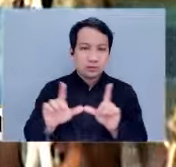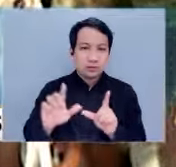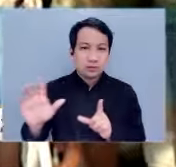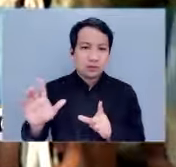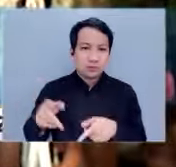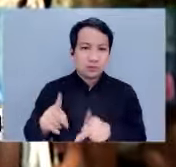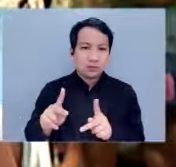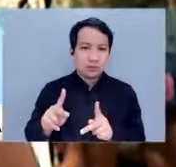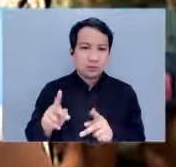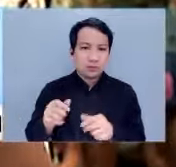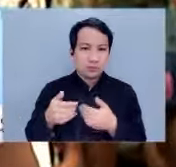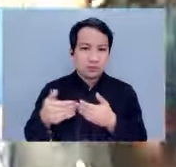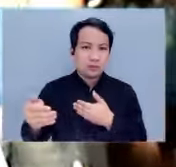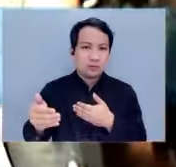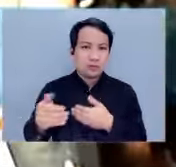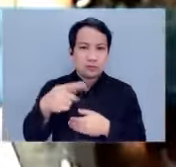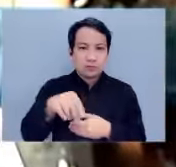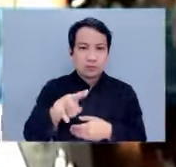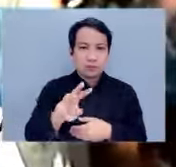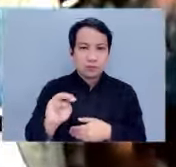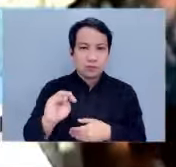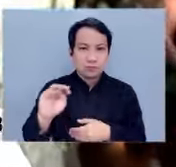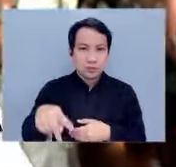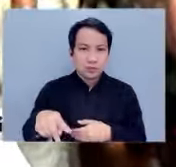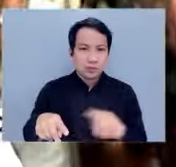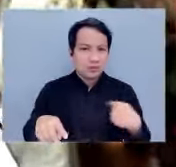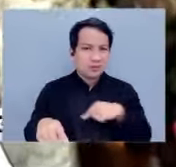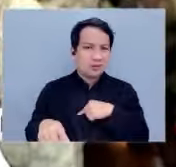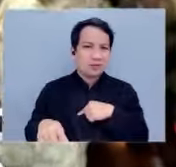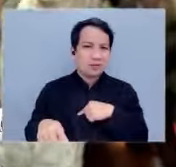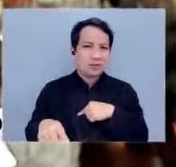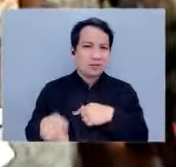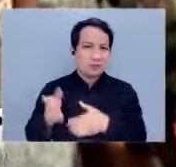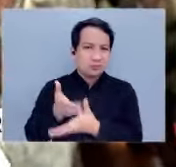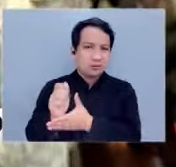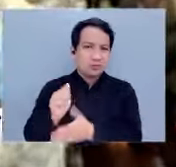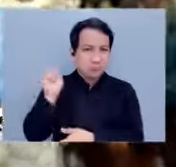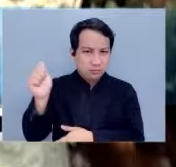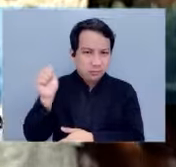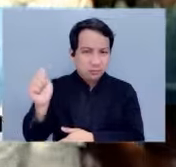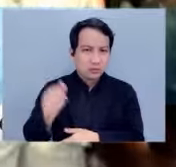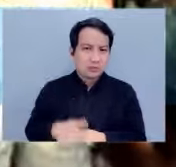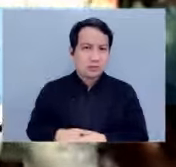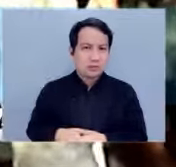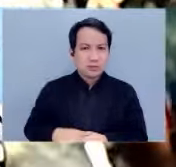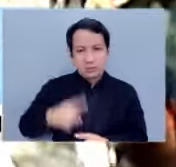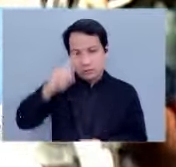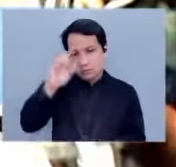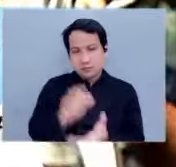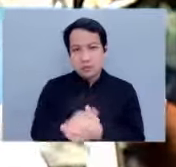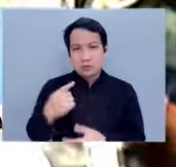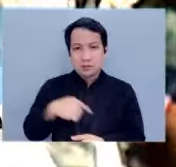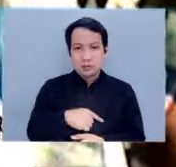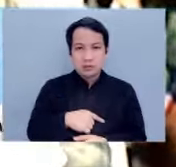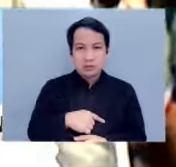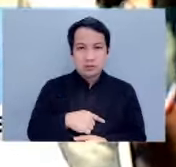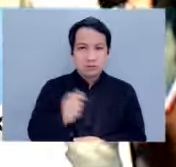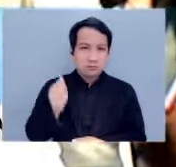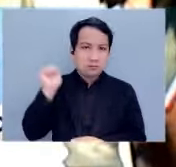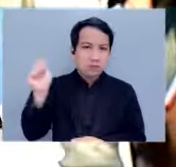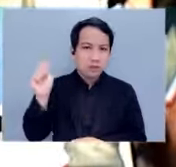matuloy yung PUBMP. Para sa akin, karapatan nila yan. Yun ang paniniwala nila. So, bahala sila. Pero